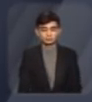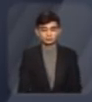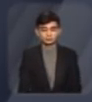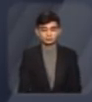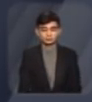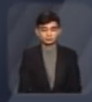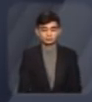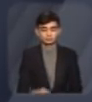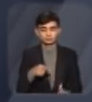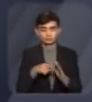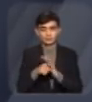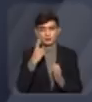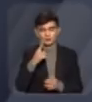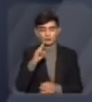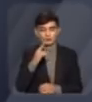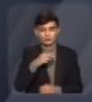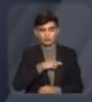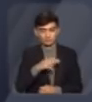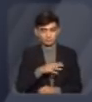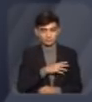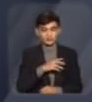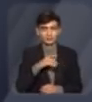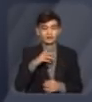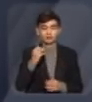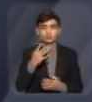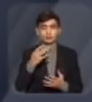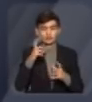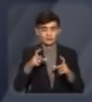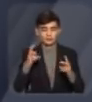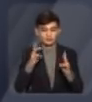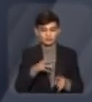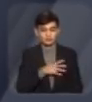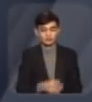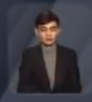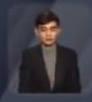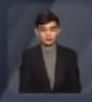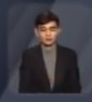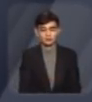газовики. Апаттан бір бала көз жұмды, ал жарақат алғандар қанша?